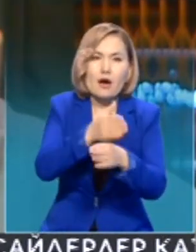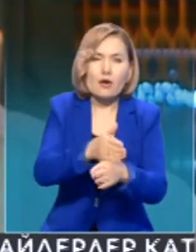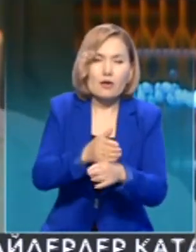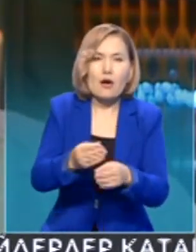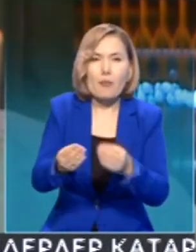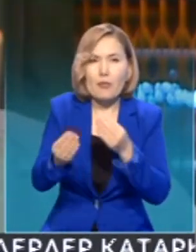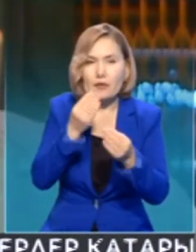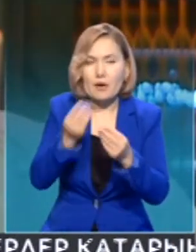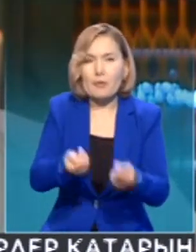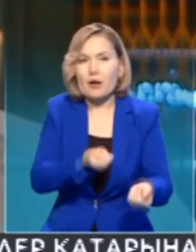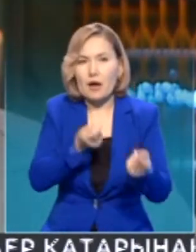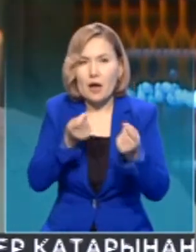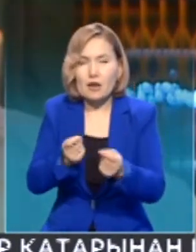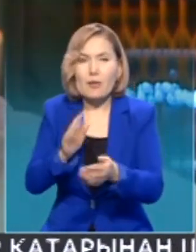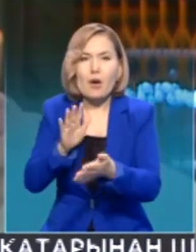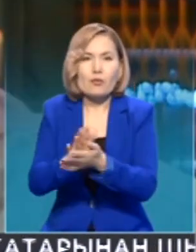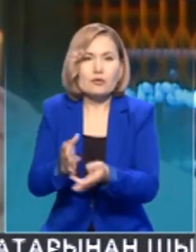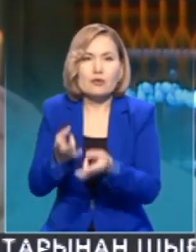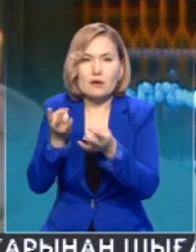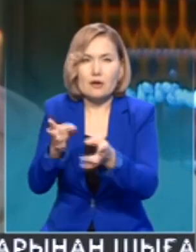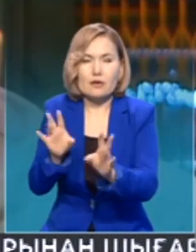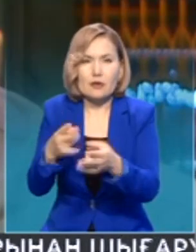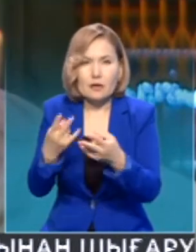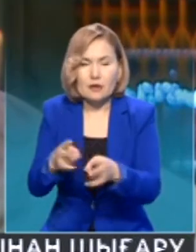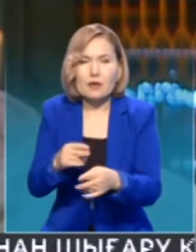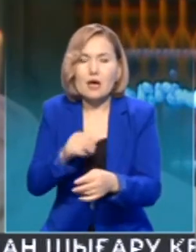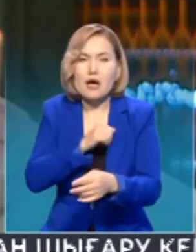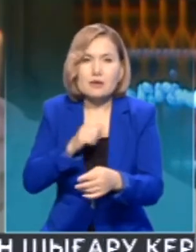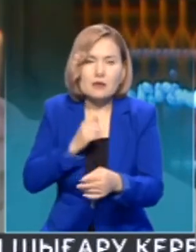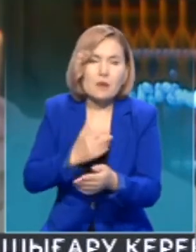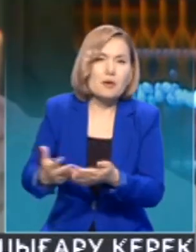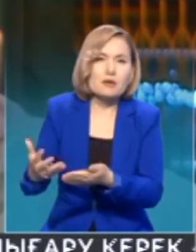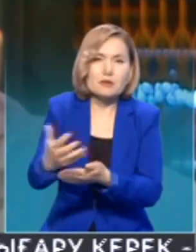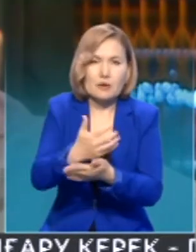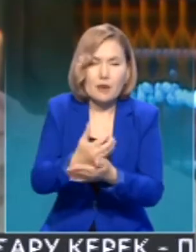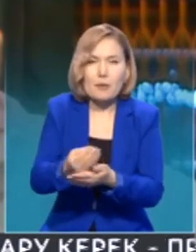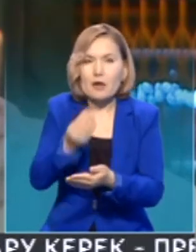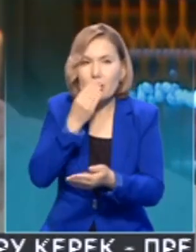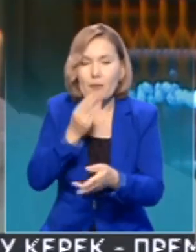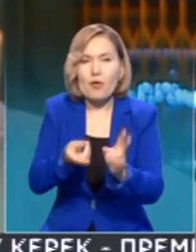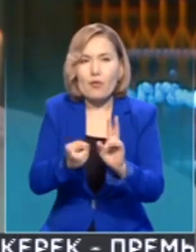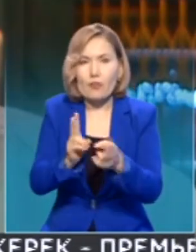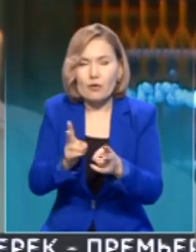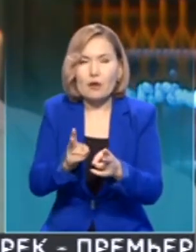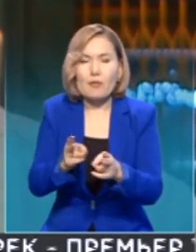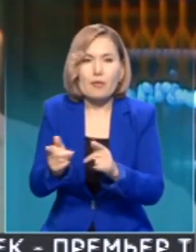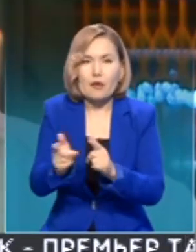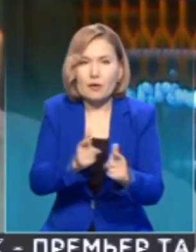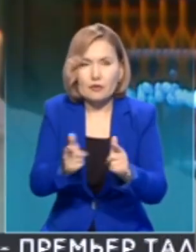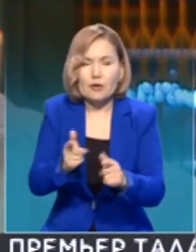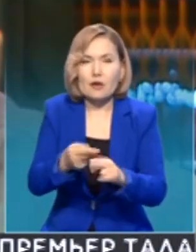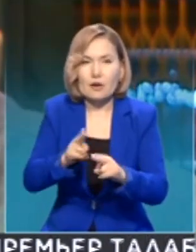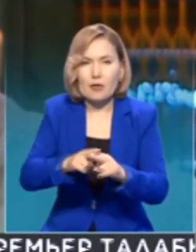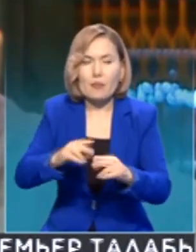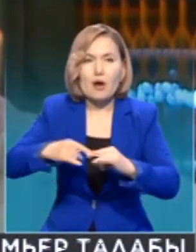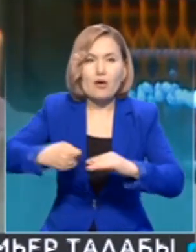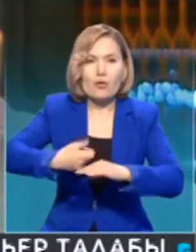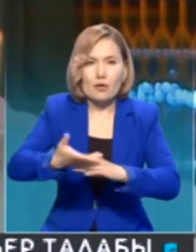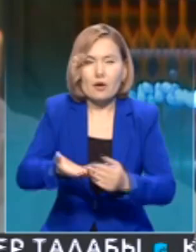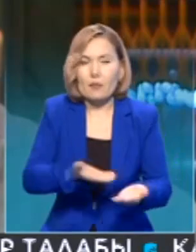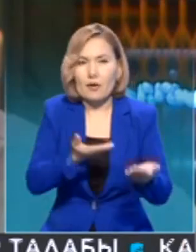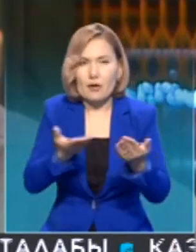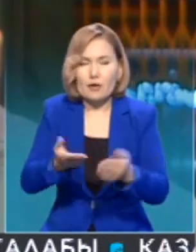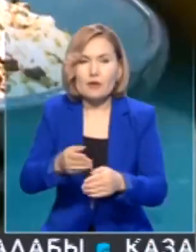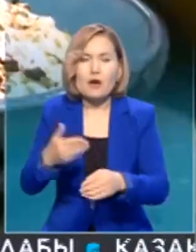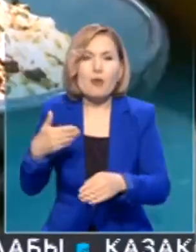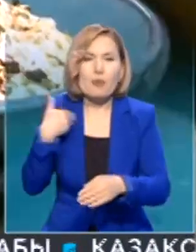көкөністерді қоқысқа тастатпай жинап, олардан дәмді тағам жасауға болатынын насихаттау. Денсаулыққа зиян деп қорықпаңыз, пайдалы тағам жеп